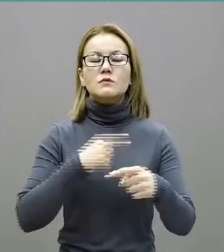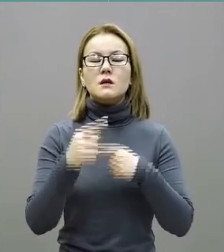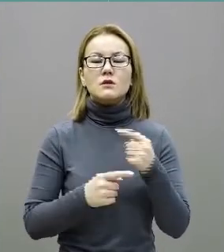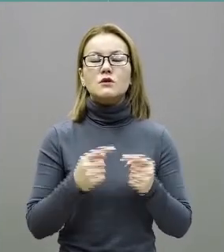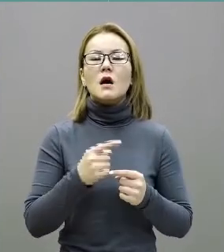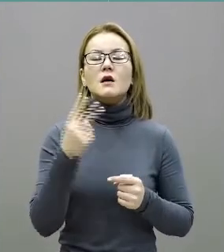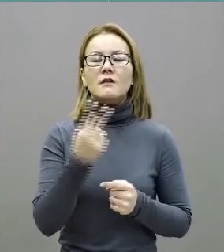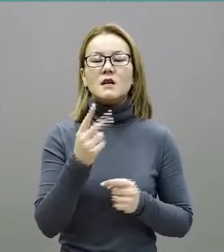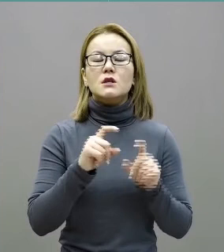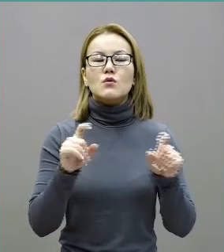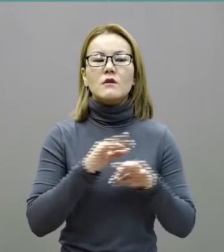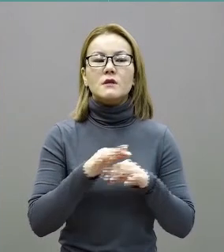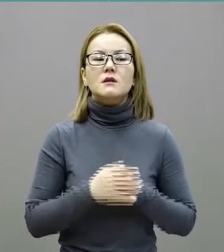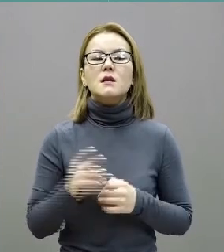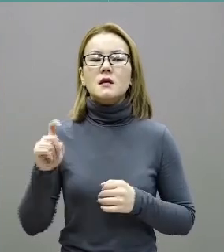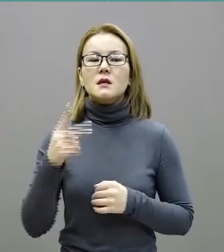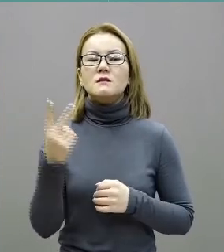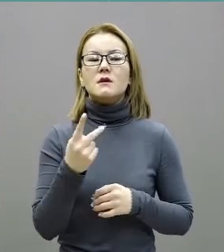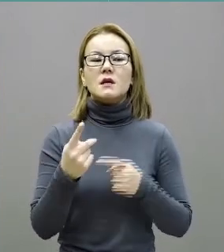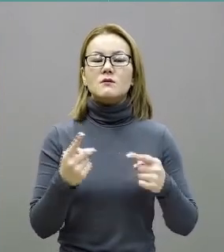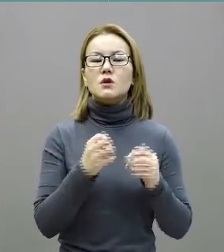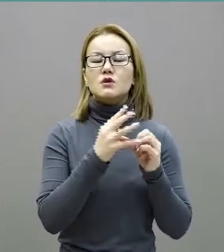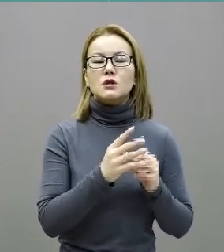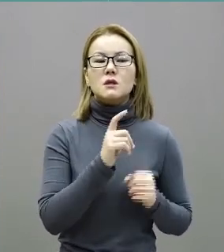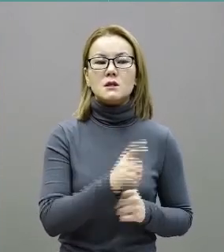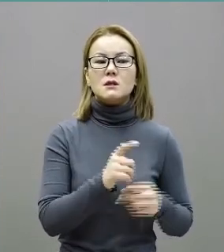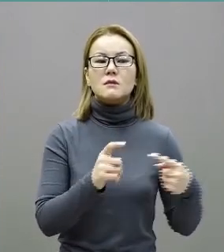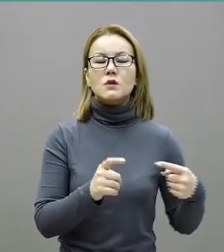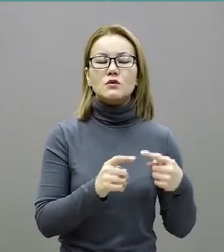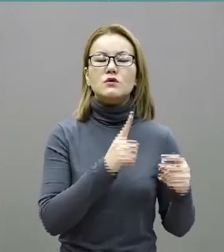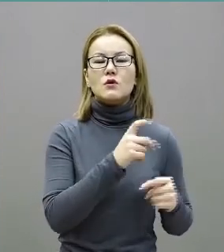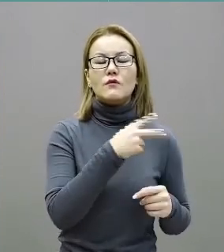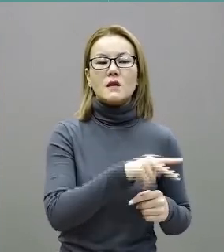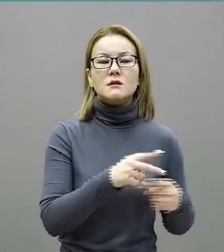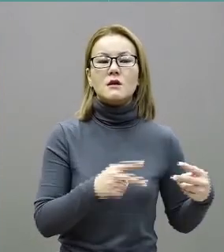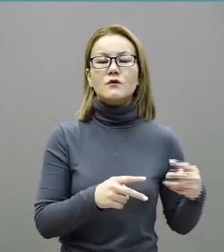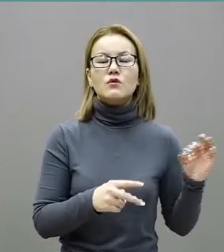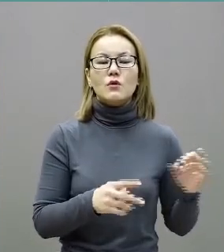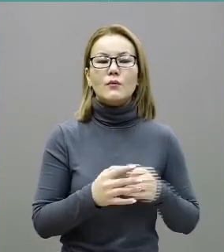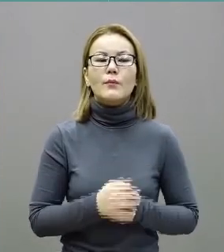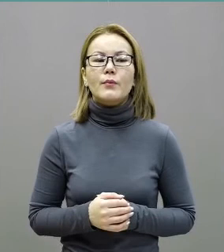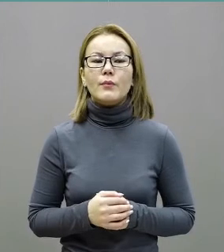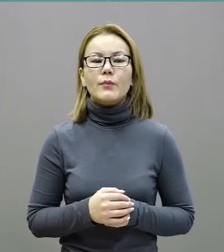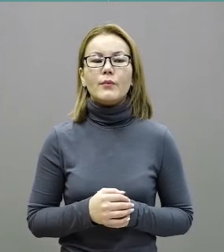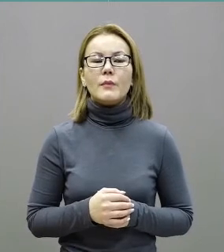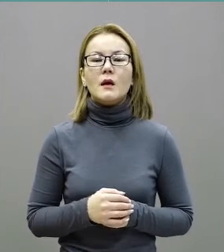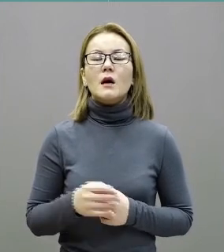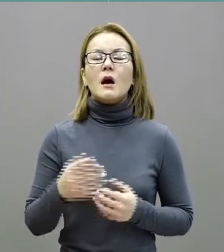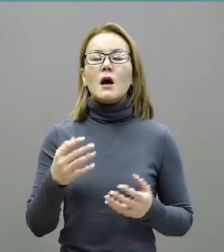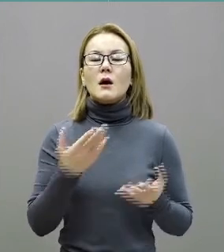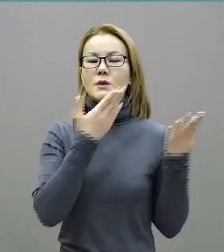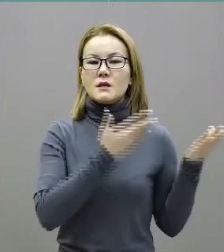следующее квадратное уравнение x квадрат минус 14х минус 120 равно нулю